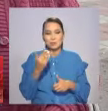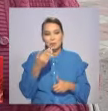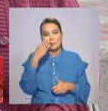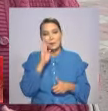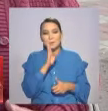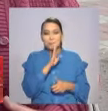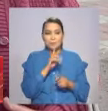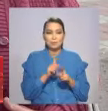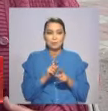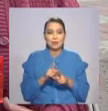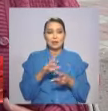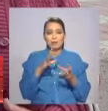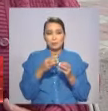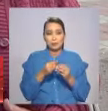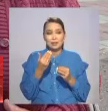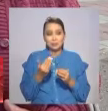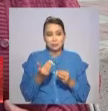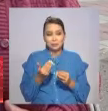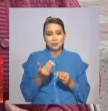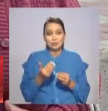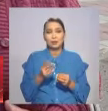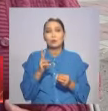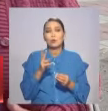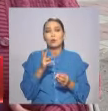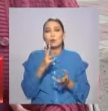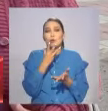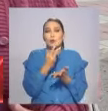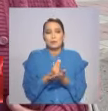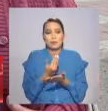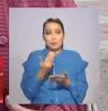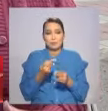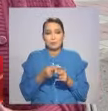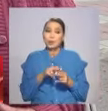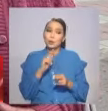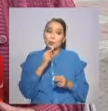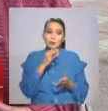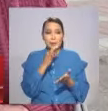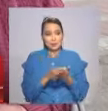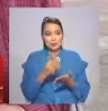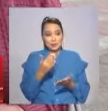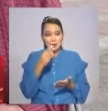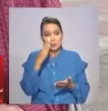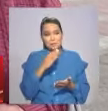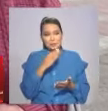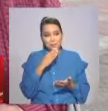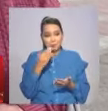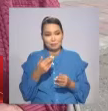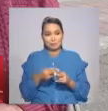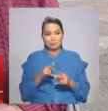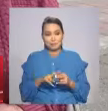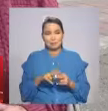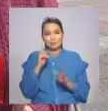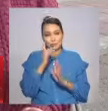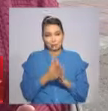мамы, не собственно говоря, особенные собственные функции. И мне трудно сказать. И папа, наверное, был строже, чем мама. Это